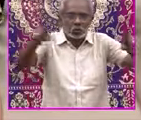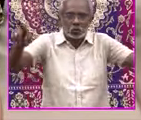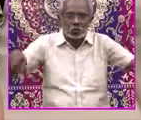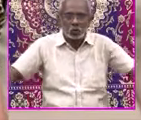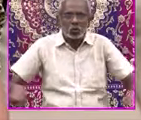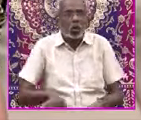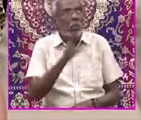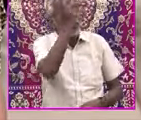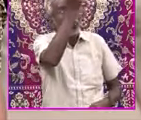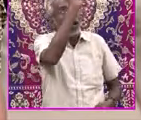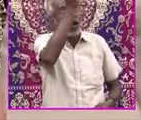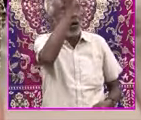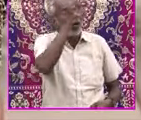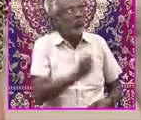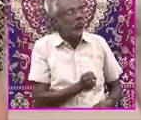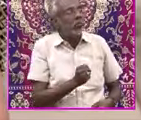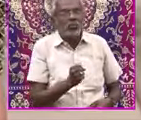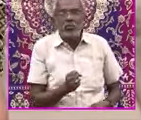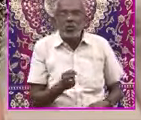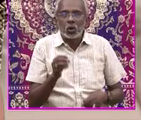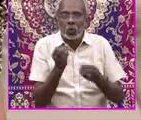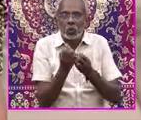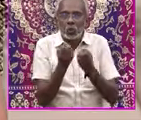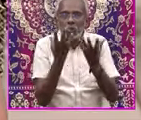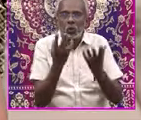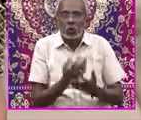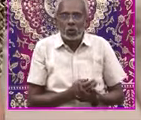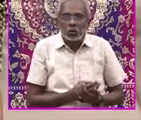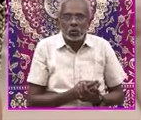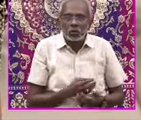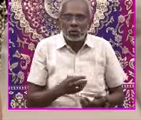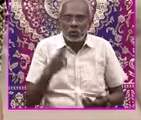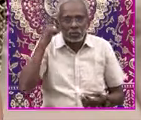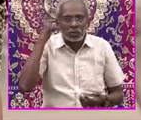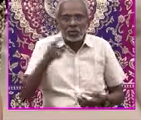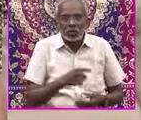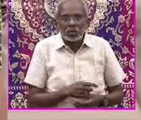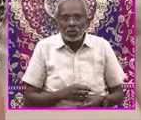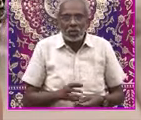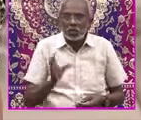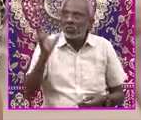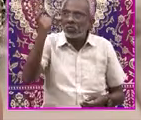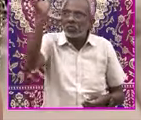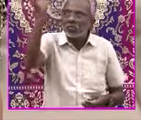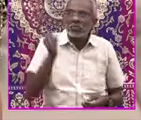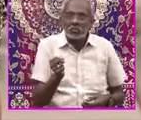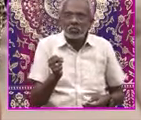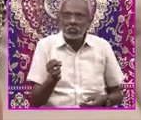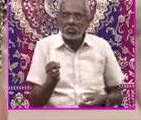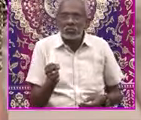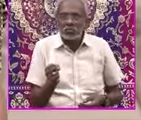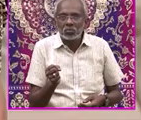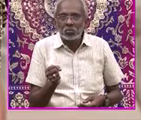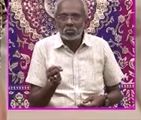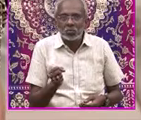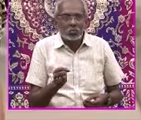இல்ல பூக்கள் இருக்கிற இடம் அந்த இடத்துல குழந்தைங்களுக்கு இயல்பாவே இருக்கிற குணம் இல்லைங்களா. இப்போ என்ன பண்ணுவீங்க, மாங்காவை பறிப்பீங்க, அப்படி இல்லைன்னா